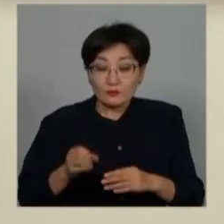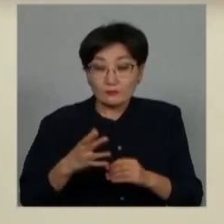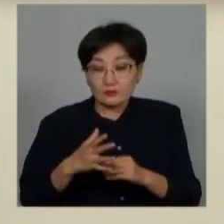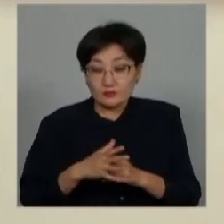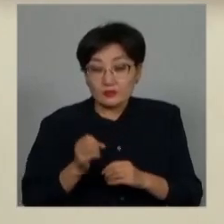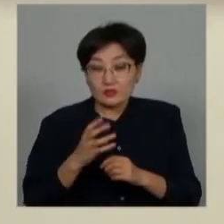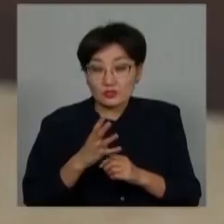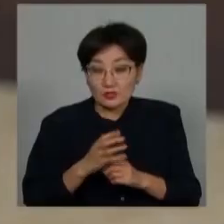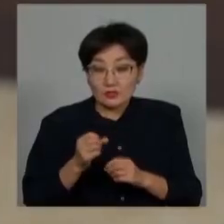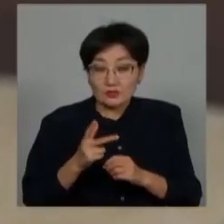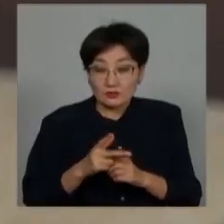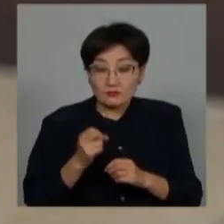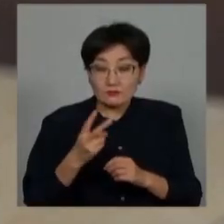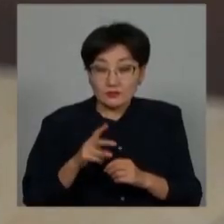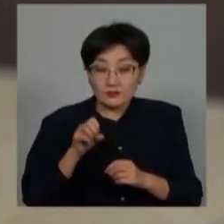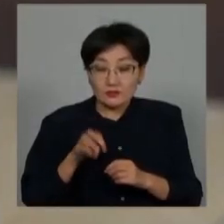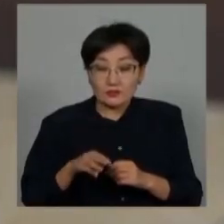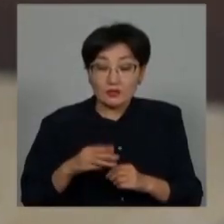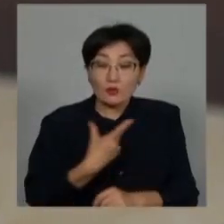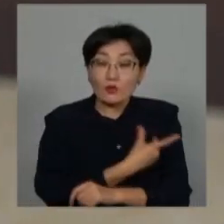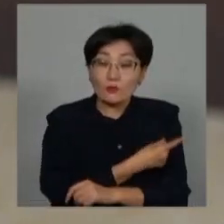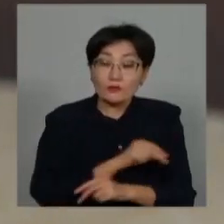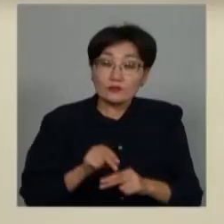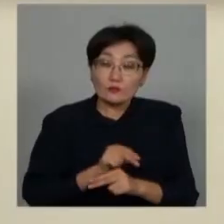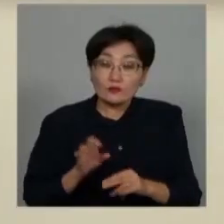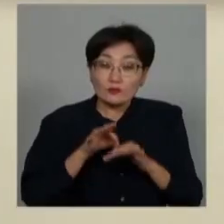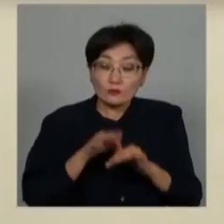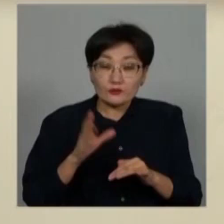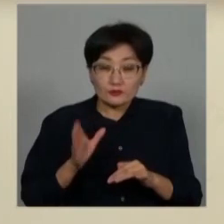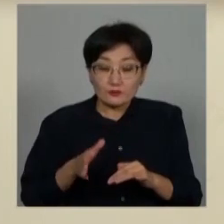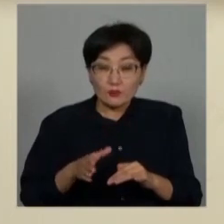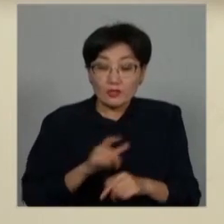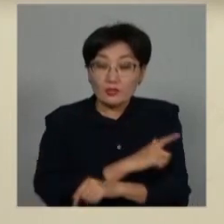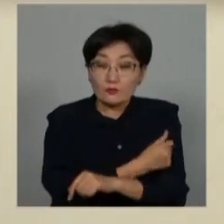15, 14, 13, 12 лет. Вакцинация будет проводиться, конечно, в